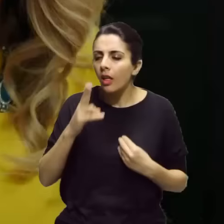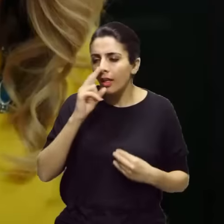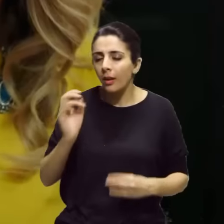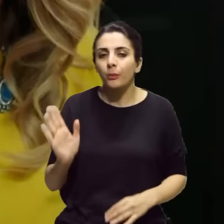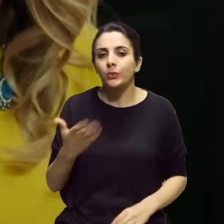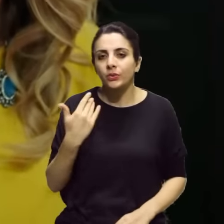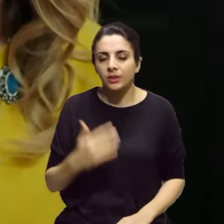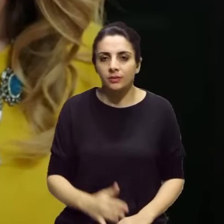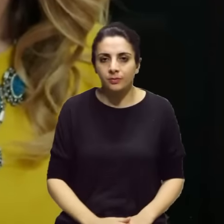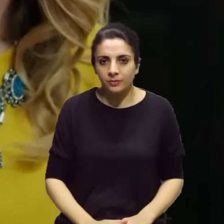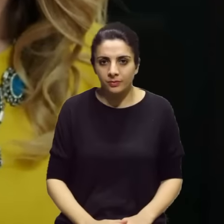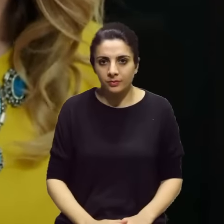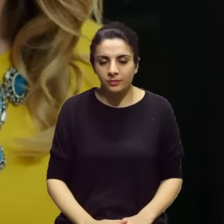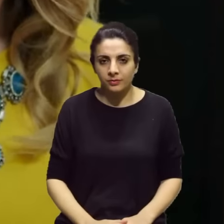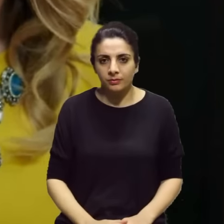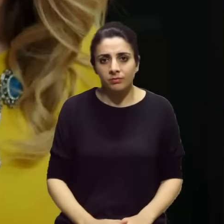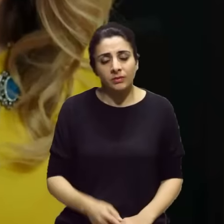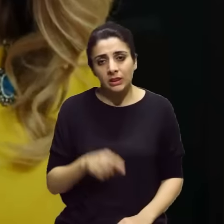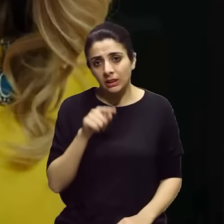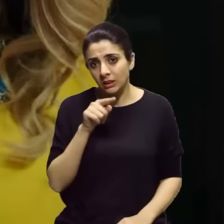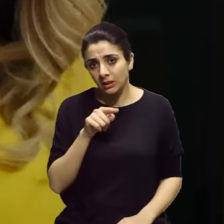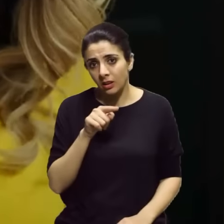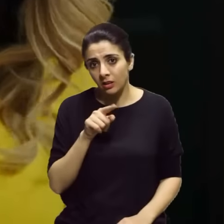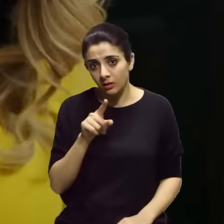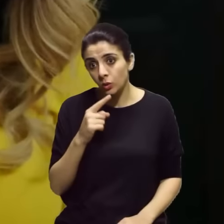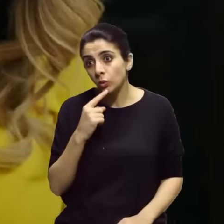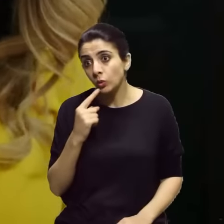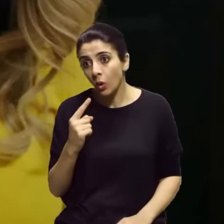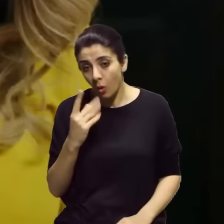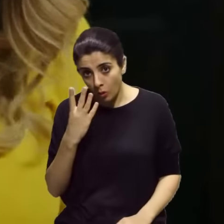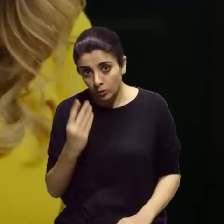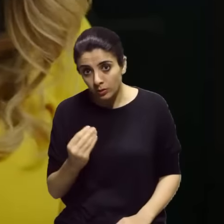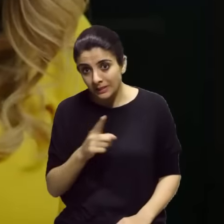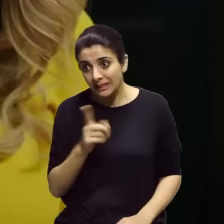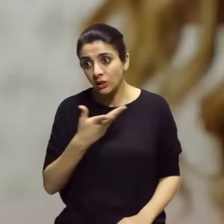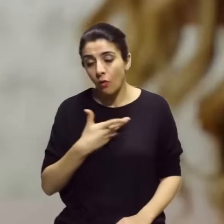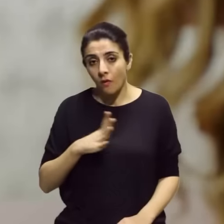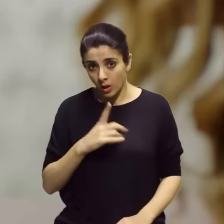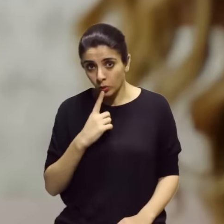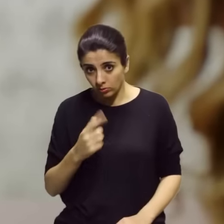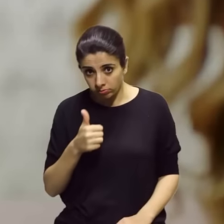değil. Ya peki sen ona söyleyebildin mi? Yani onu sevdiğini.